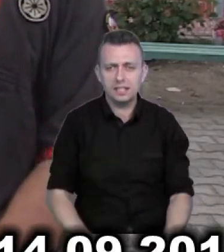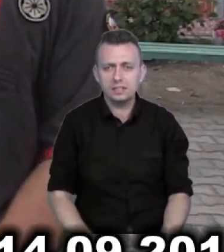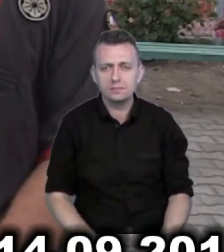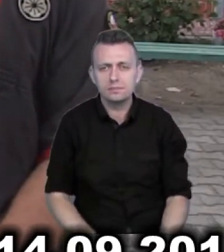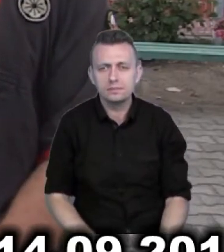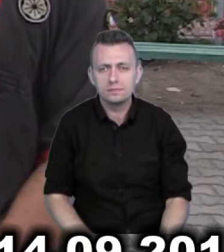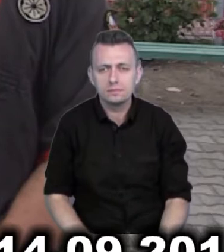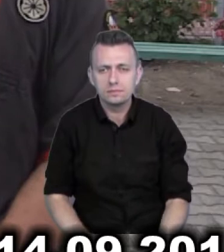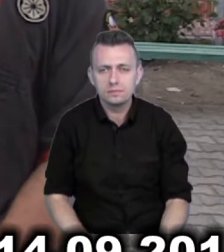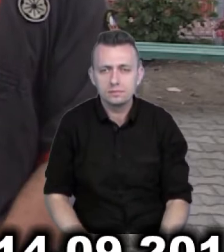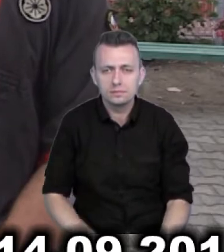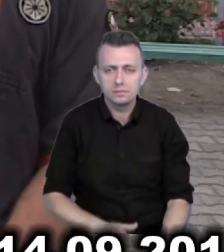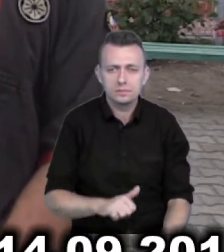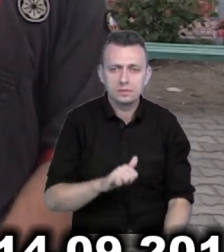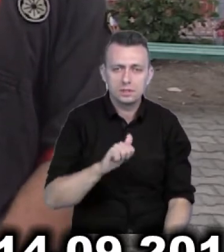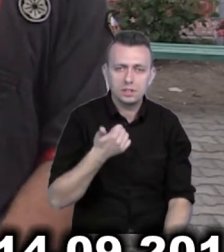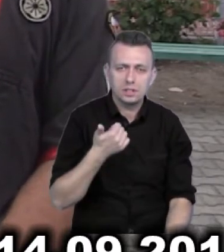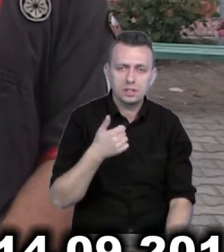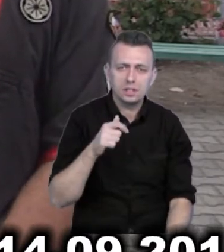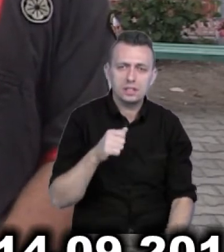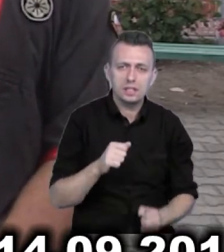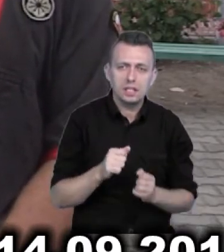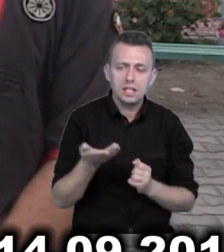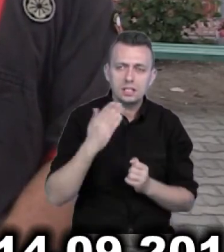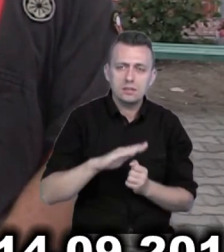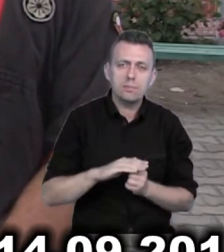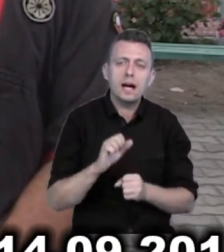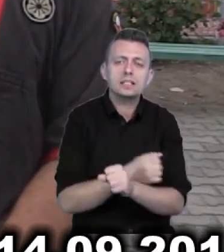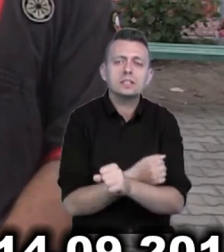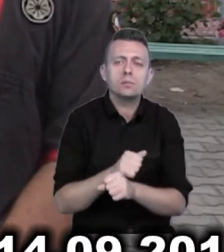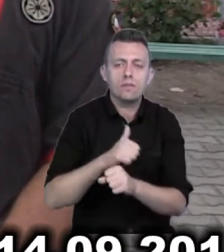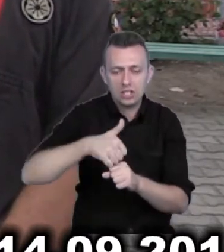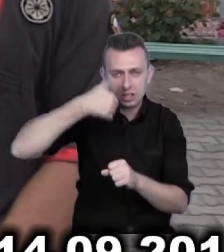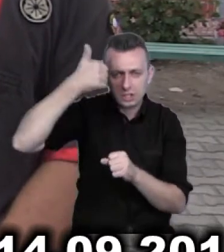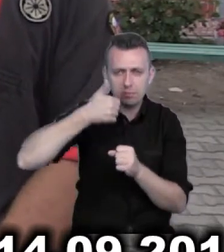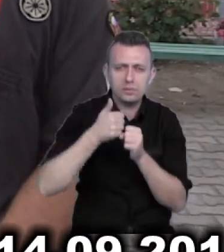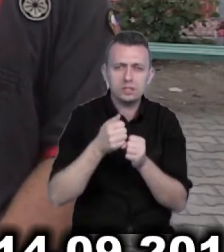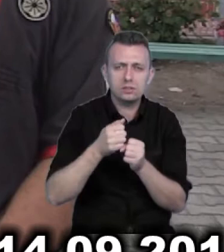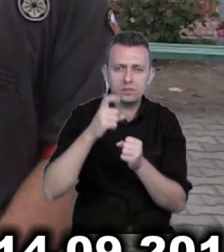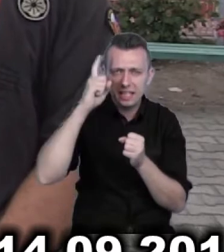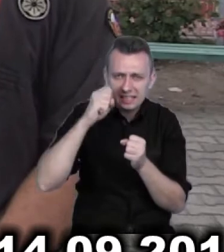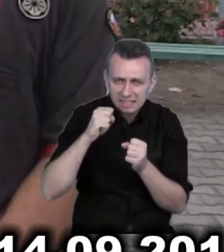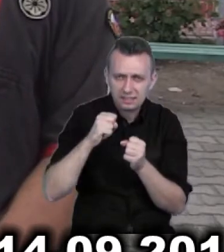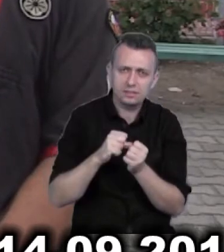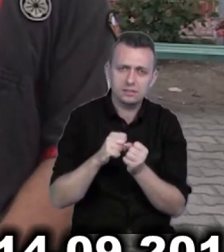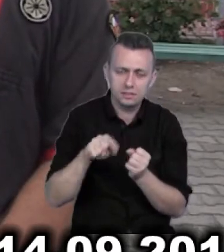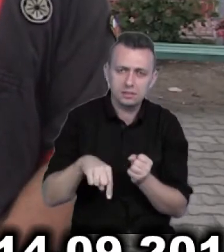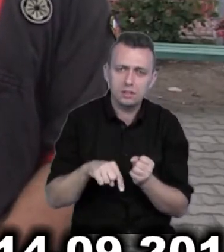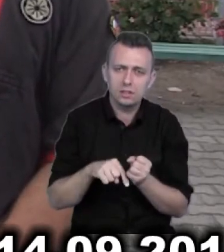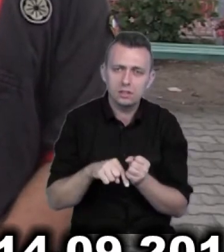z wielkich mistrzów sztuk walki. My reprezentujemy linię przekazu według mistrza